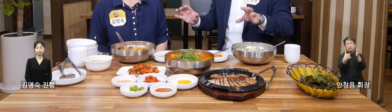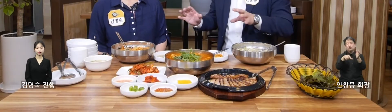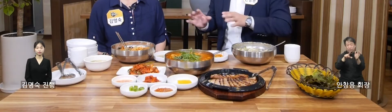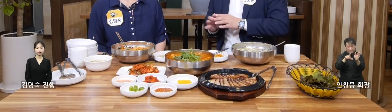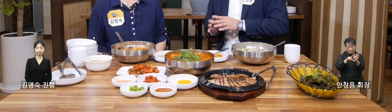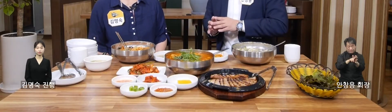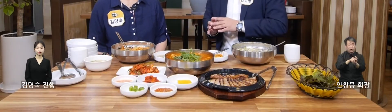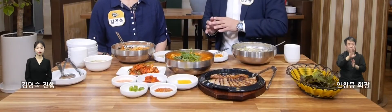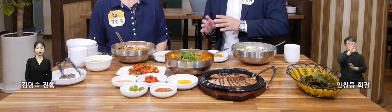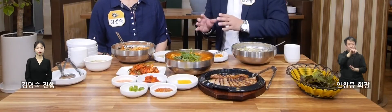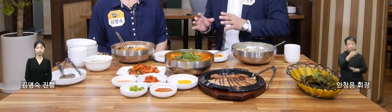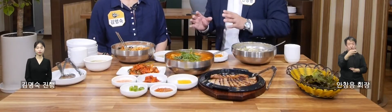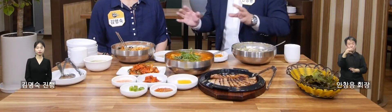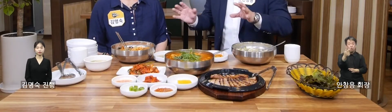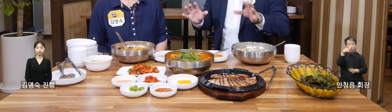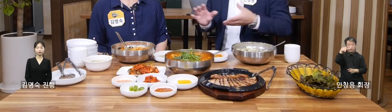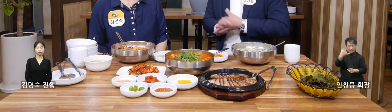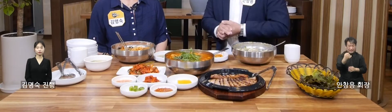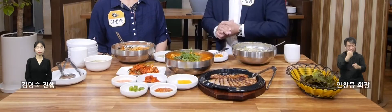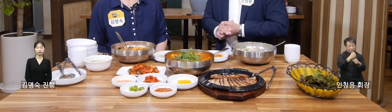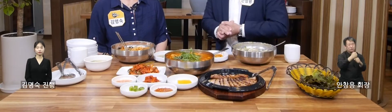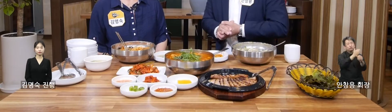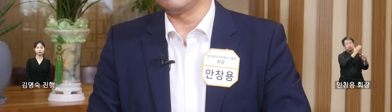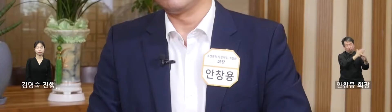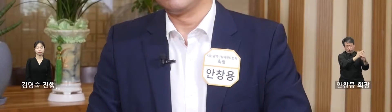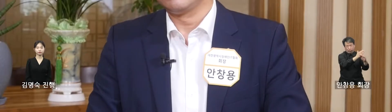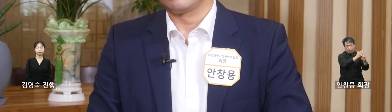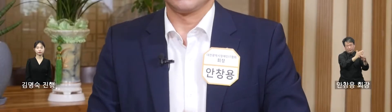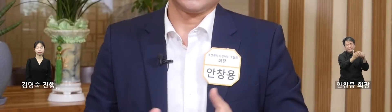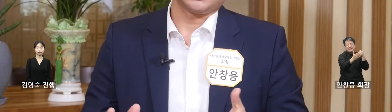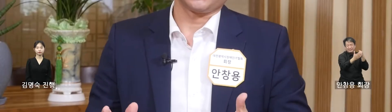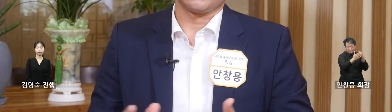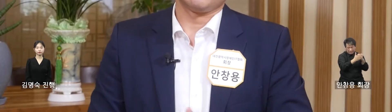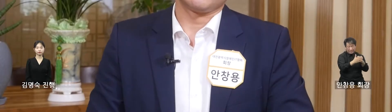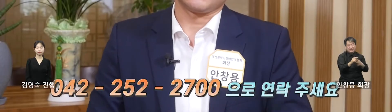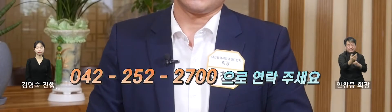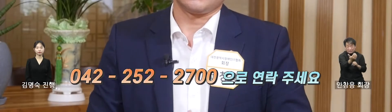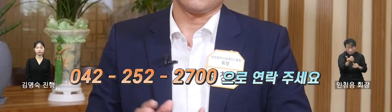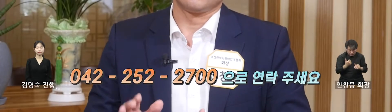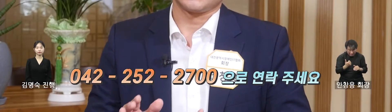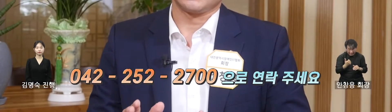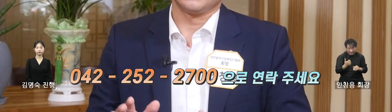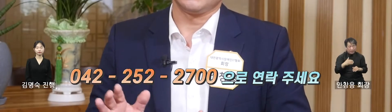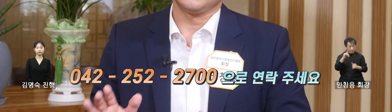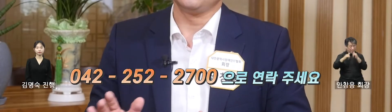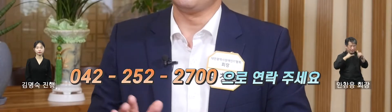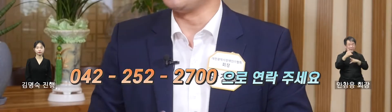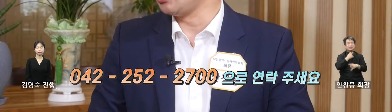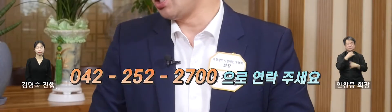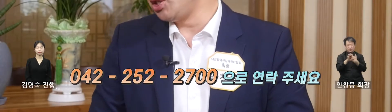좀 만들고 있거든요. 블로그 완성되기 전에는 혹시 이제 전화번호가